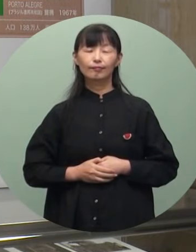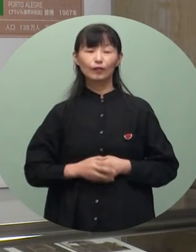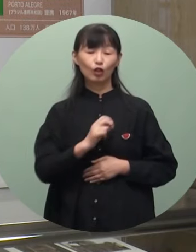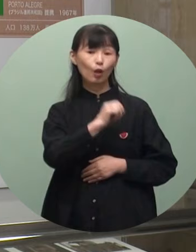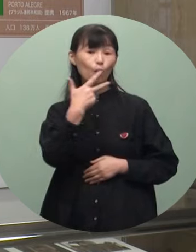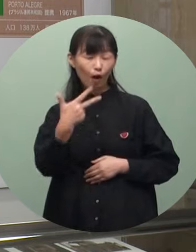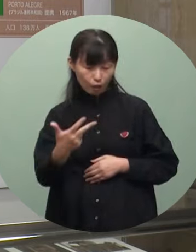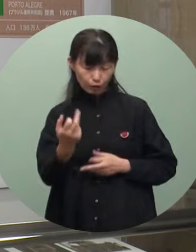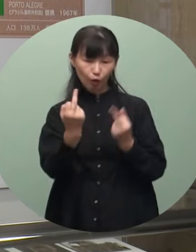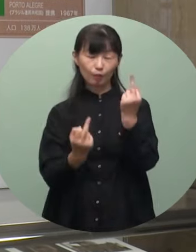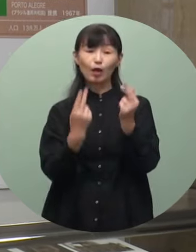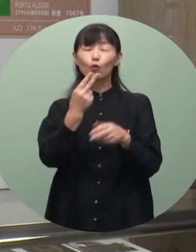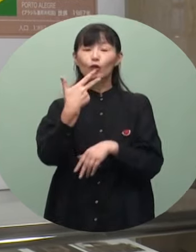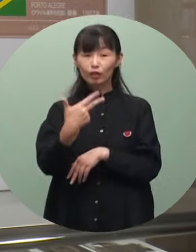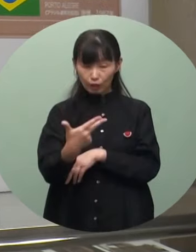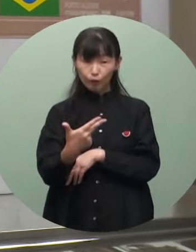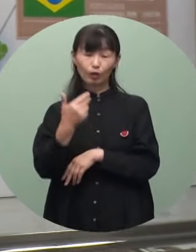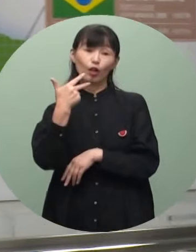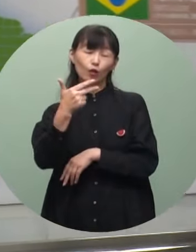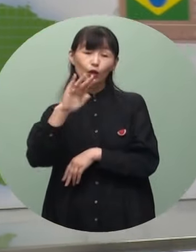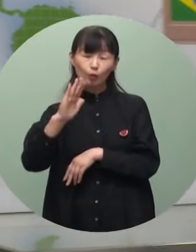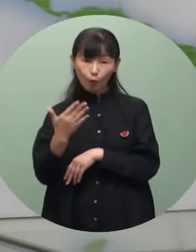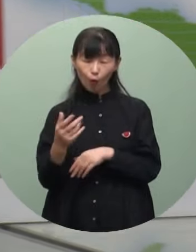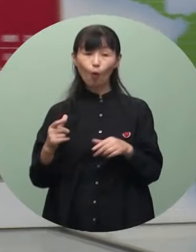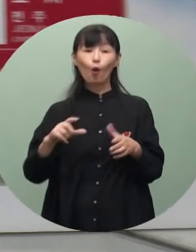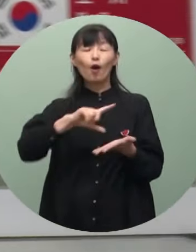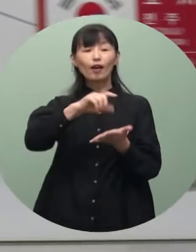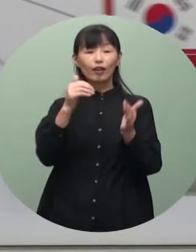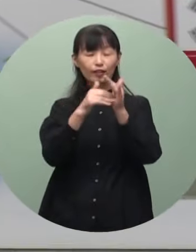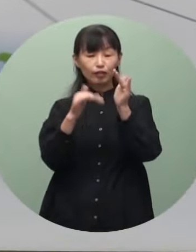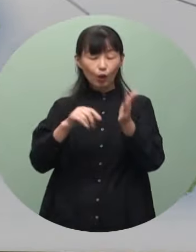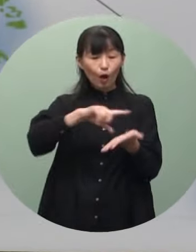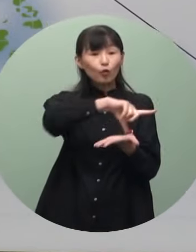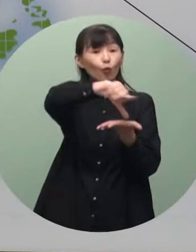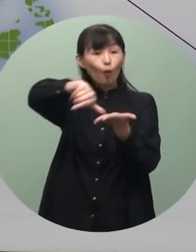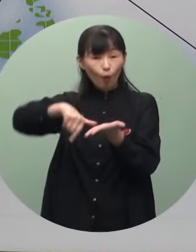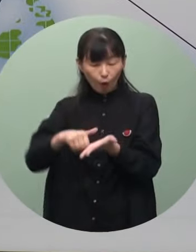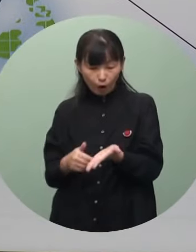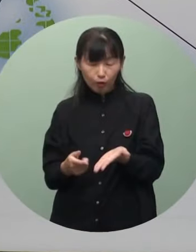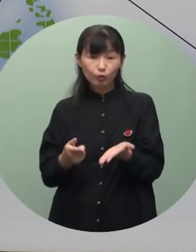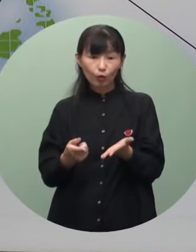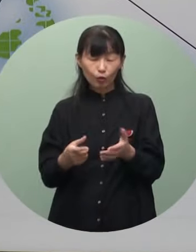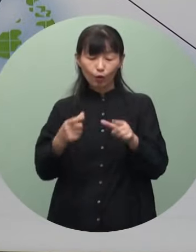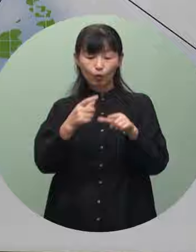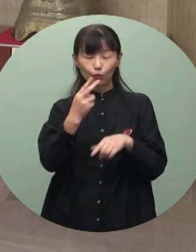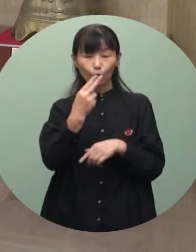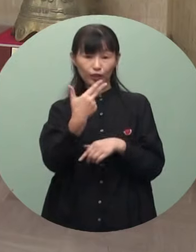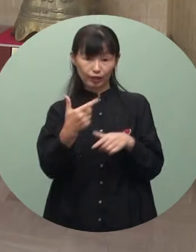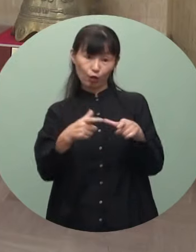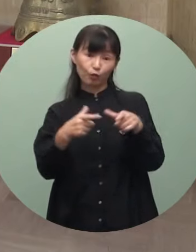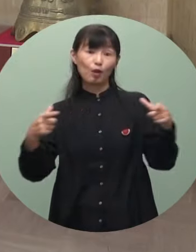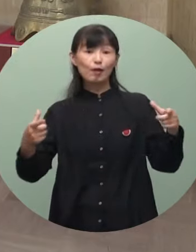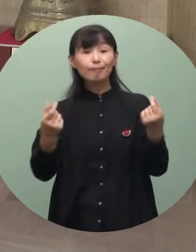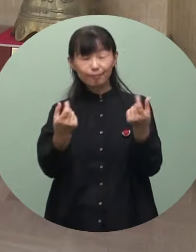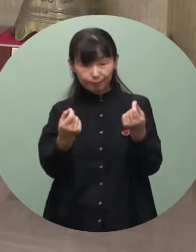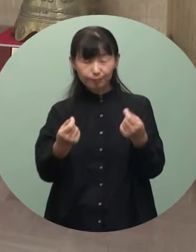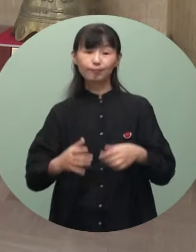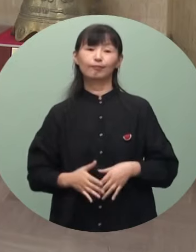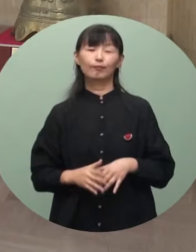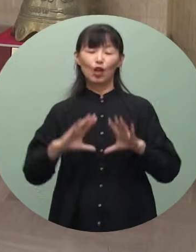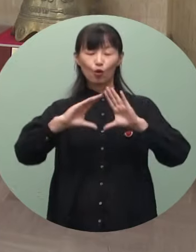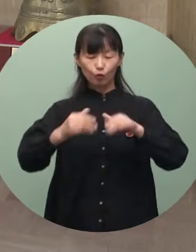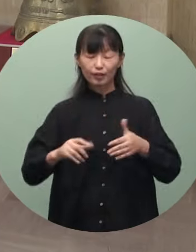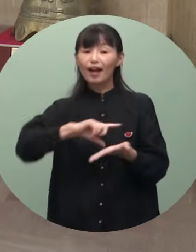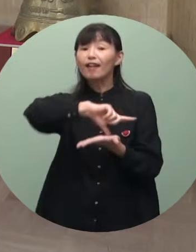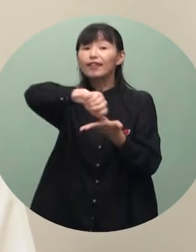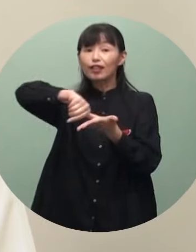沢市の姉妹都市は7つですが、石川中央都市圏になると交流している都市が増えるんですね。 はい、国